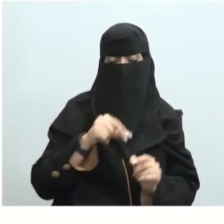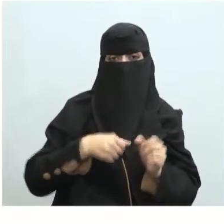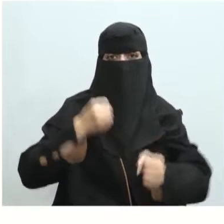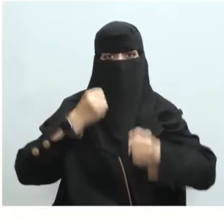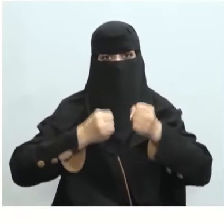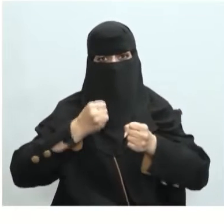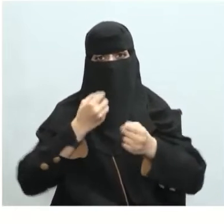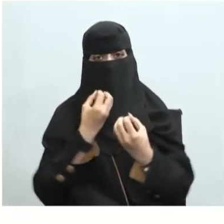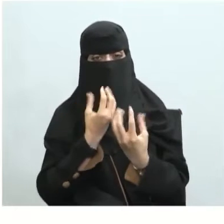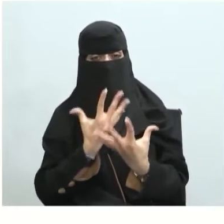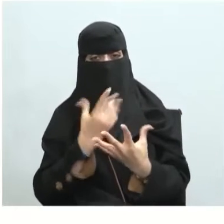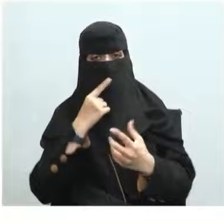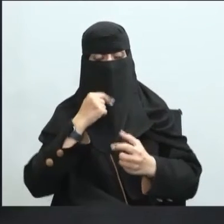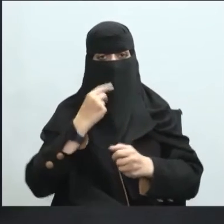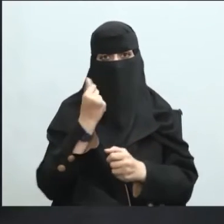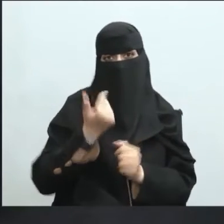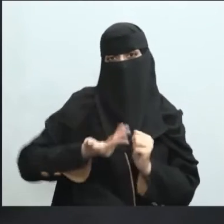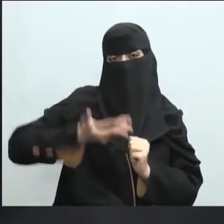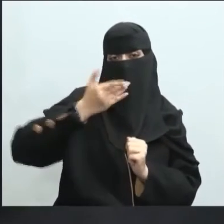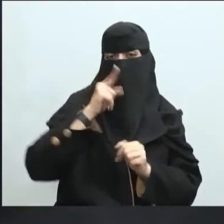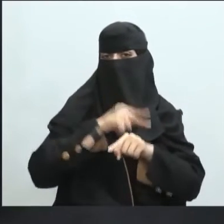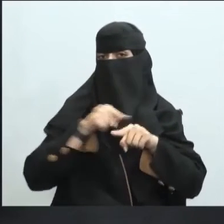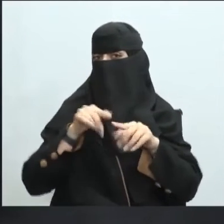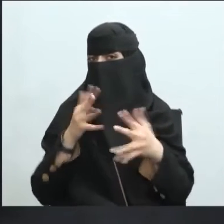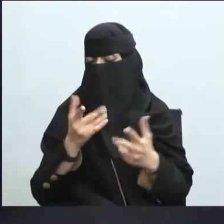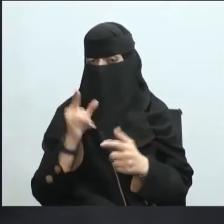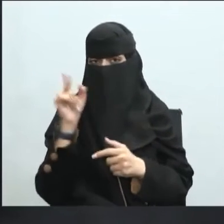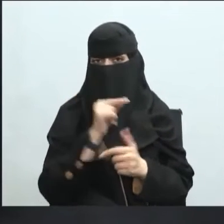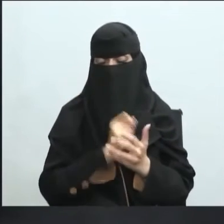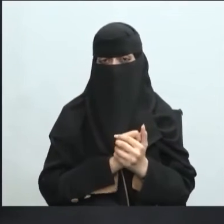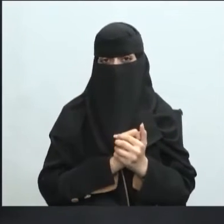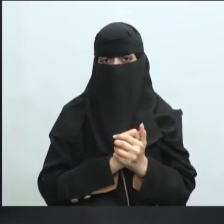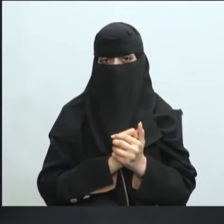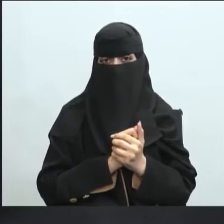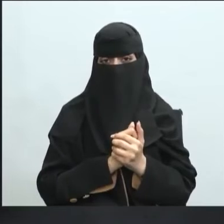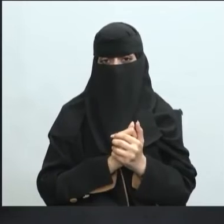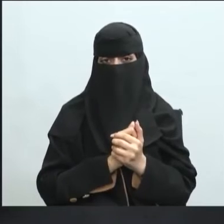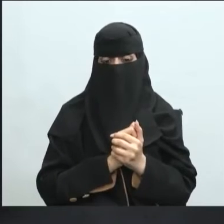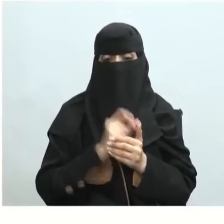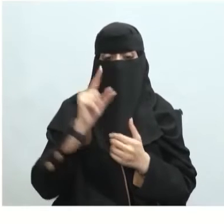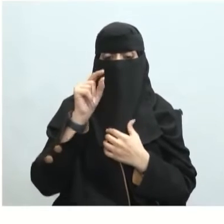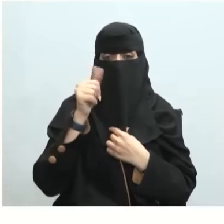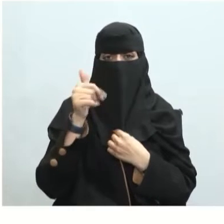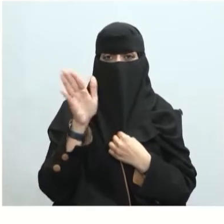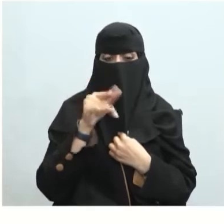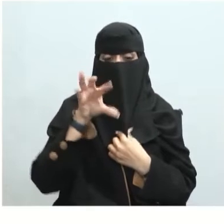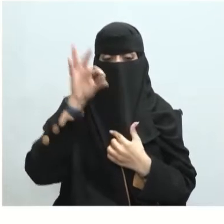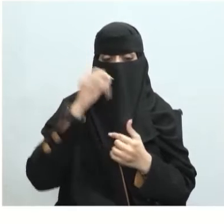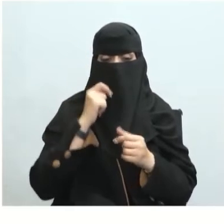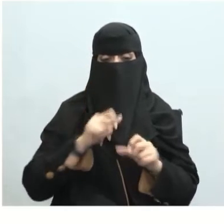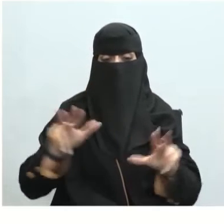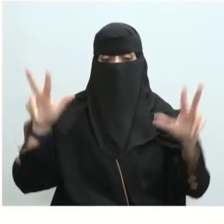مغر الى اي فن من الفنون ممتاز هنا